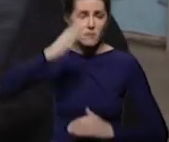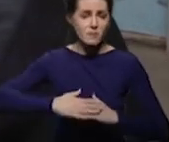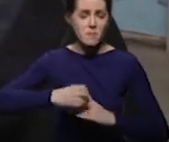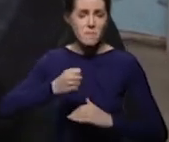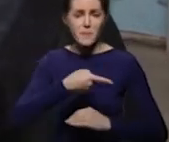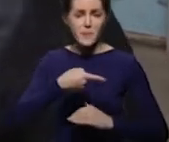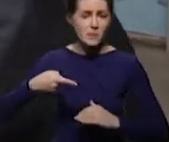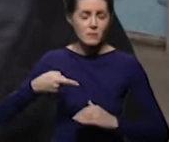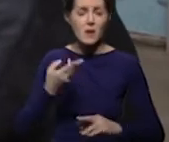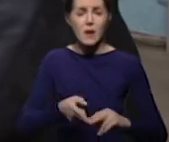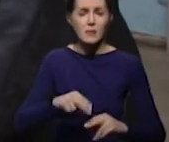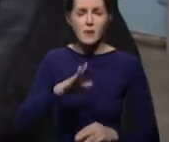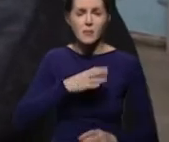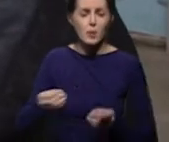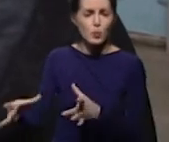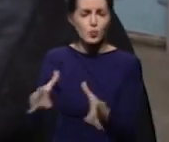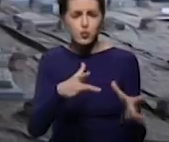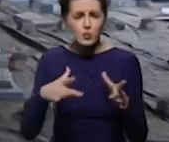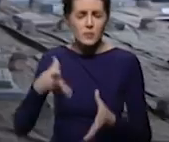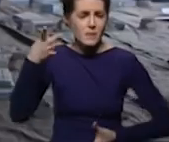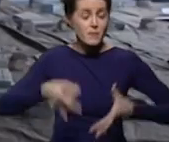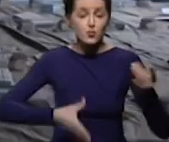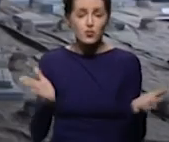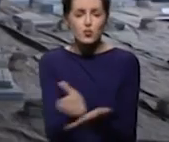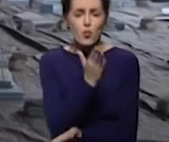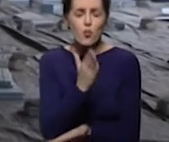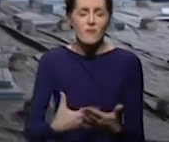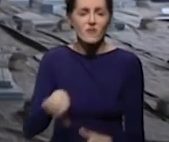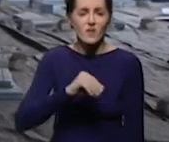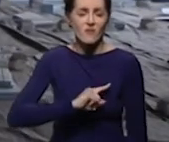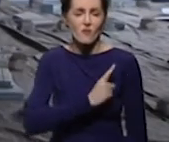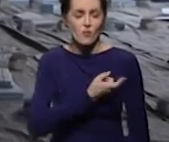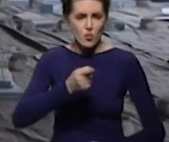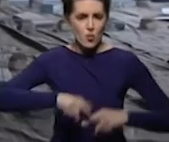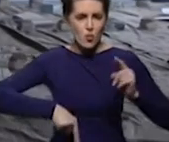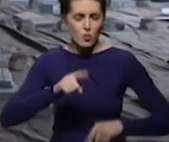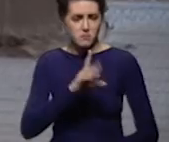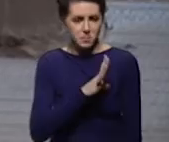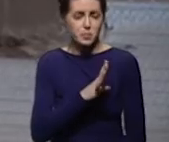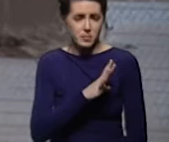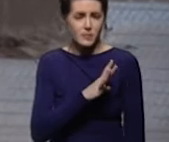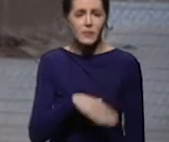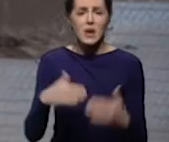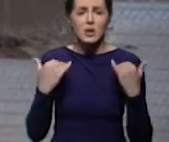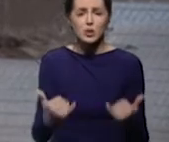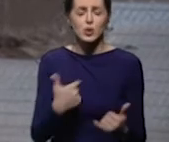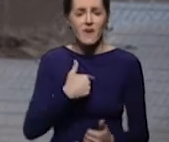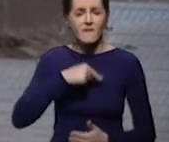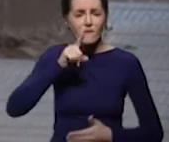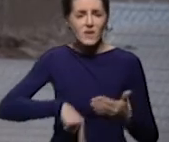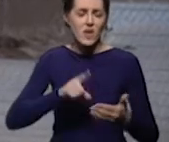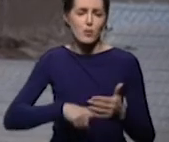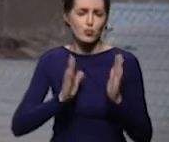я не знаю, на полу були лужи, болото було. Недовольство батьків, ну не знаю, нас зашкалювало, якщо чесно. Ну ми зараз тут дуже сподіваємося, що у